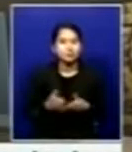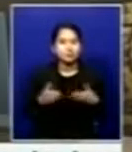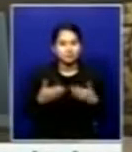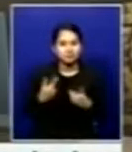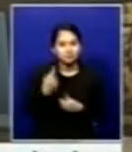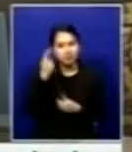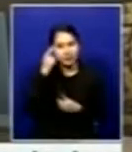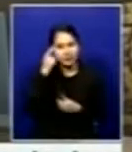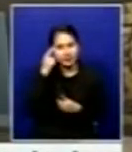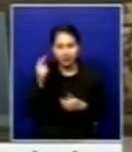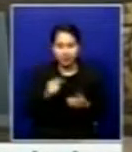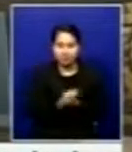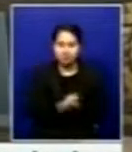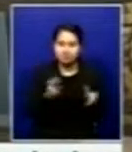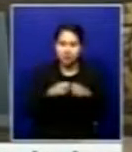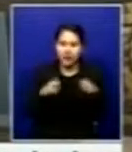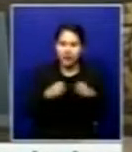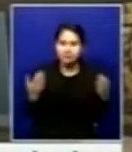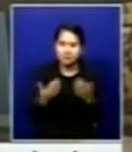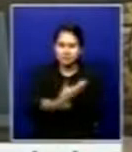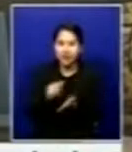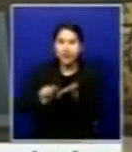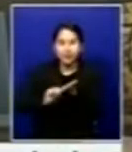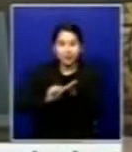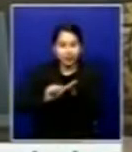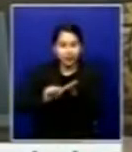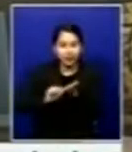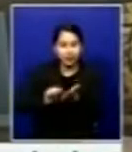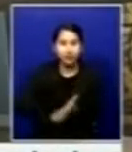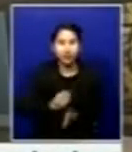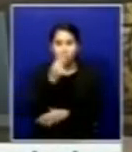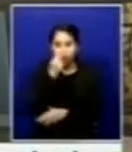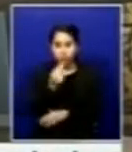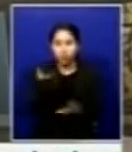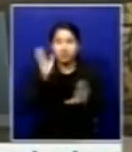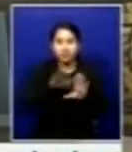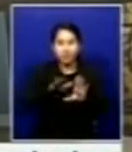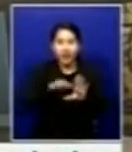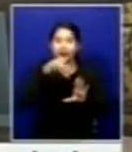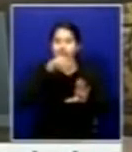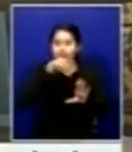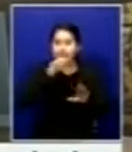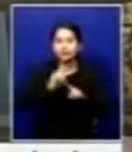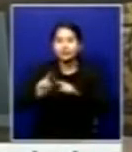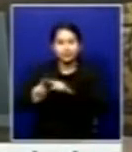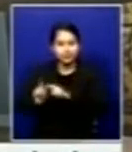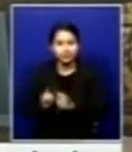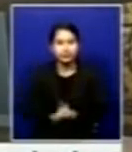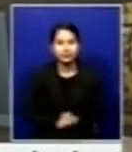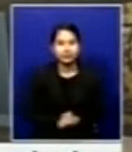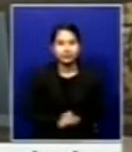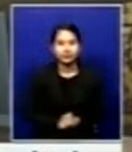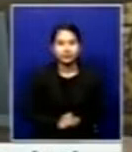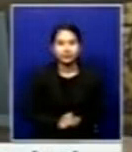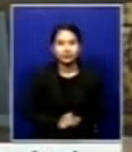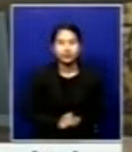เป็นโอกาสในการปรับแก้ไปดูการขึ้นทะเบียนผู้ประกอบอาชีพต่างๆนะครับอันที่หนึ่งนะครับ